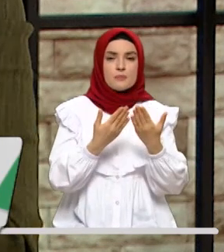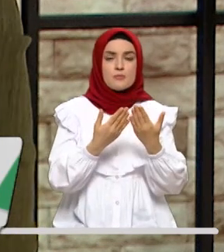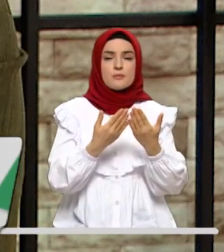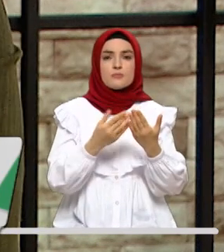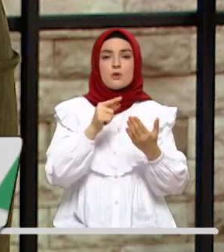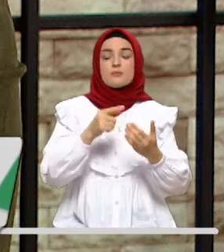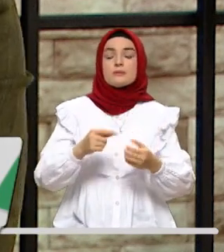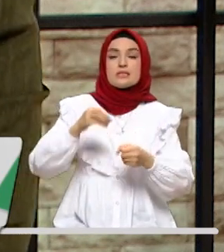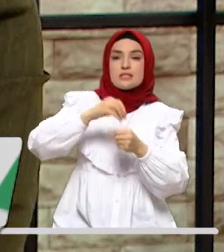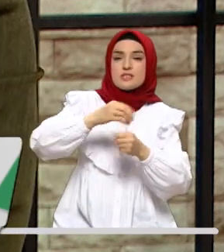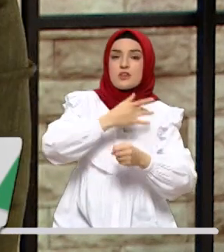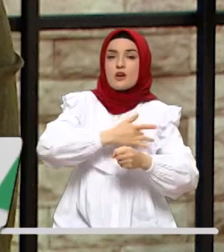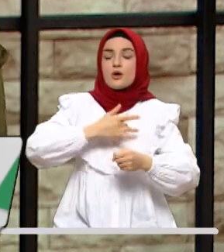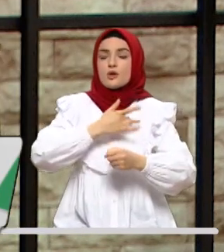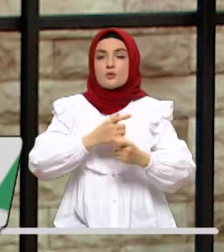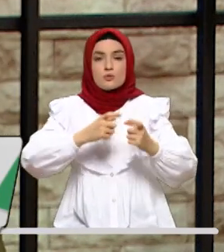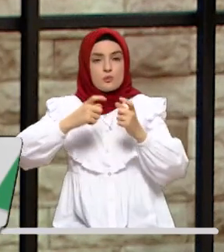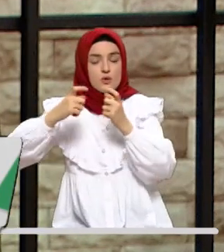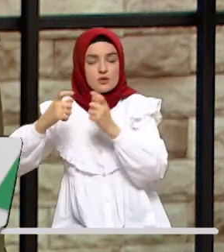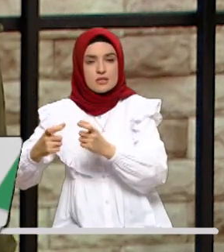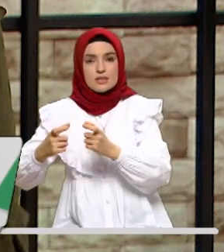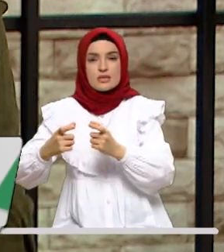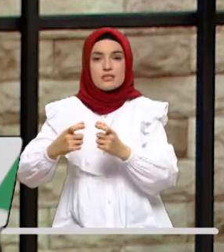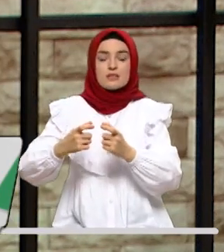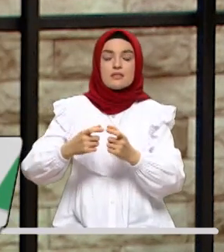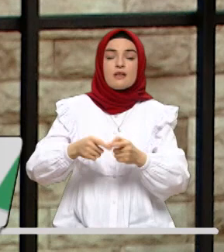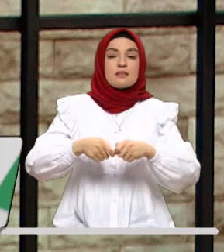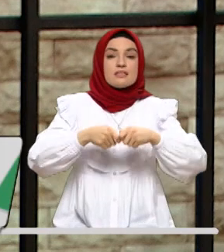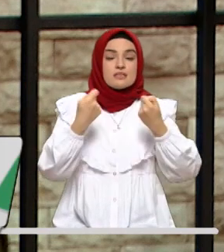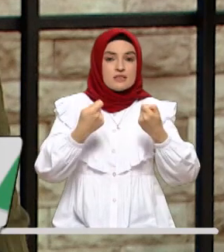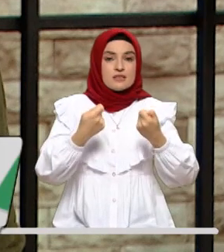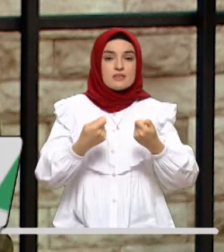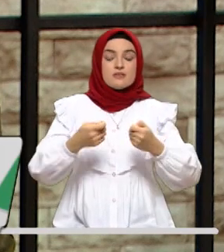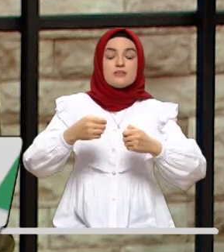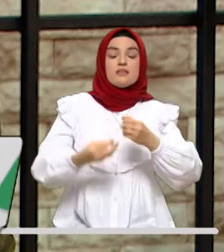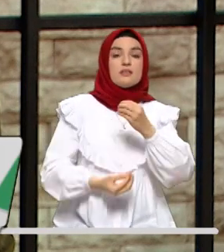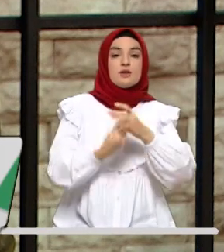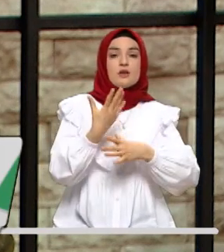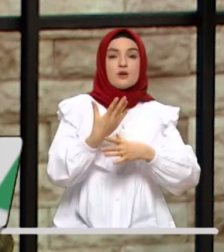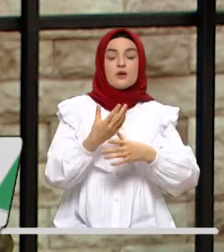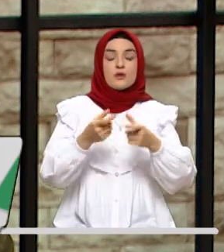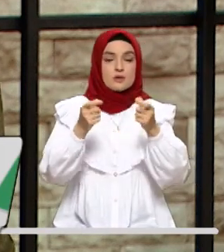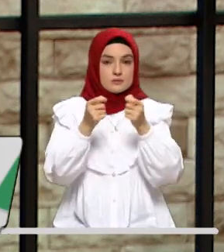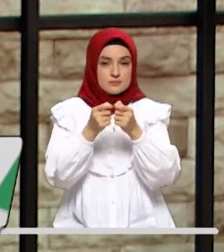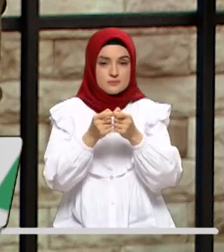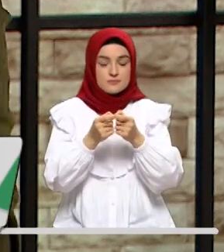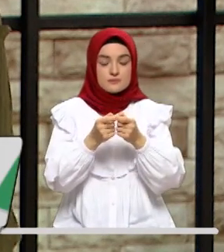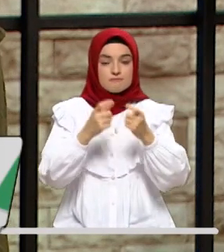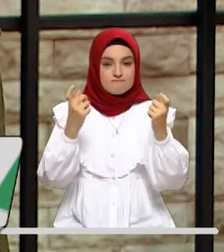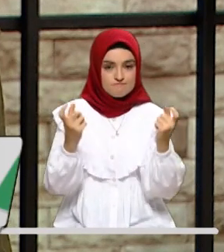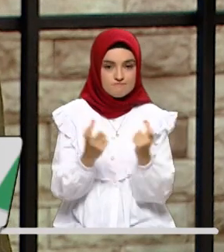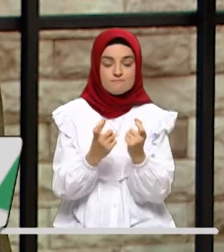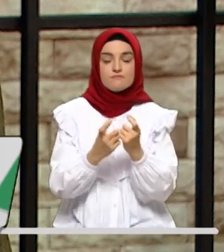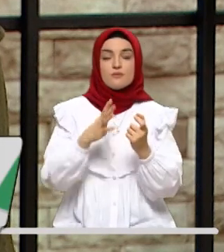İç Anadolu bölgesinde, Kırşehir'de kurduğu Bağcıyanı Rum Teşkilatı bizim ilk kadın teşkilatımız. Ne yapıyor o